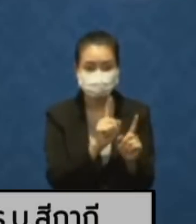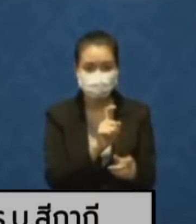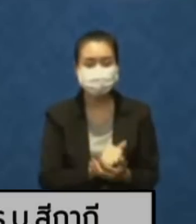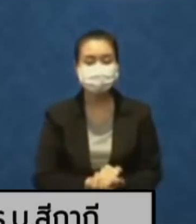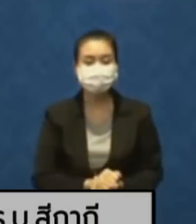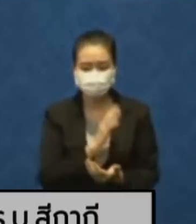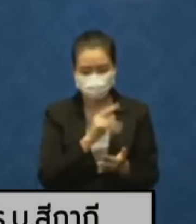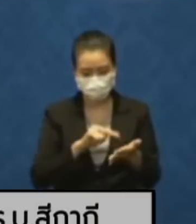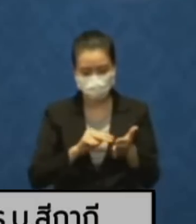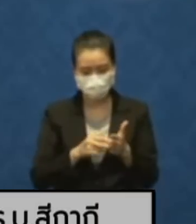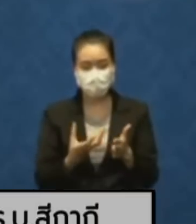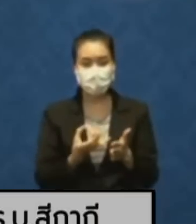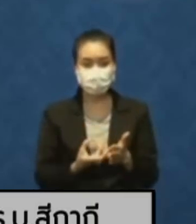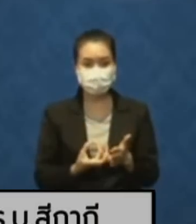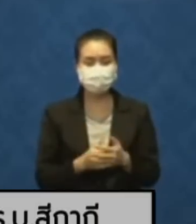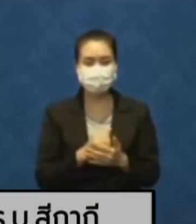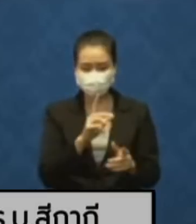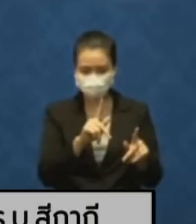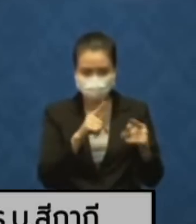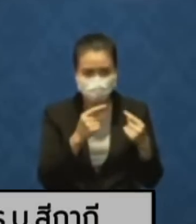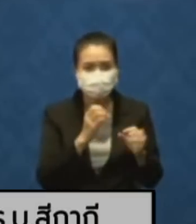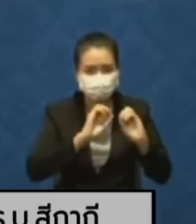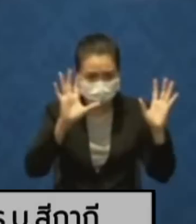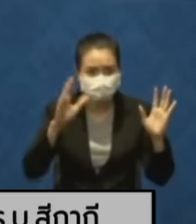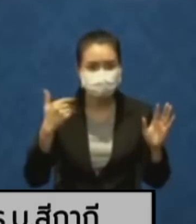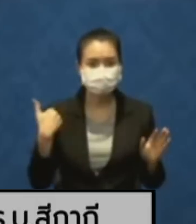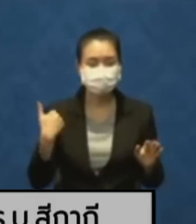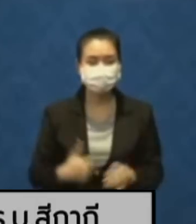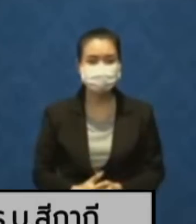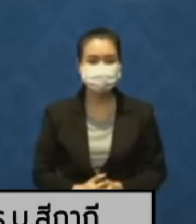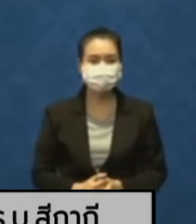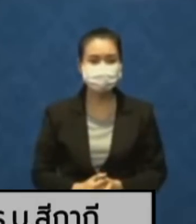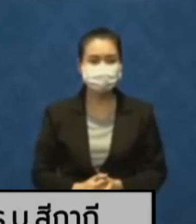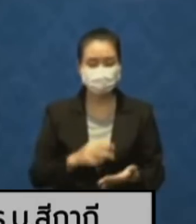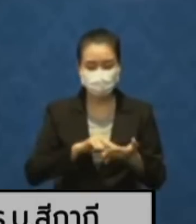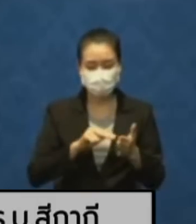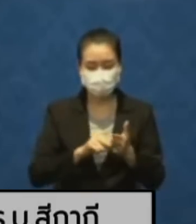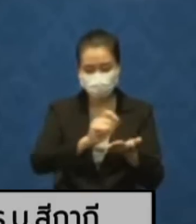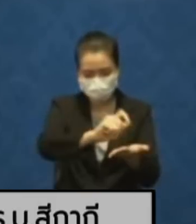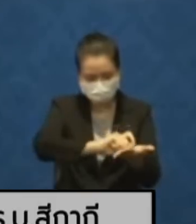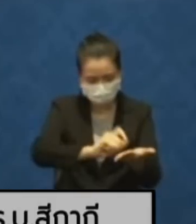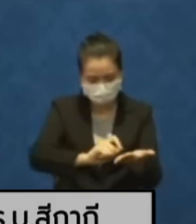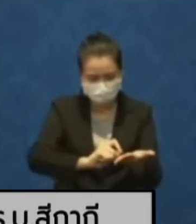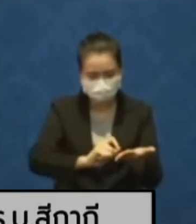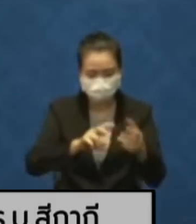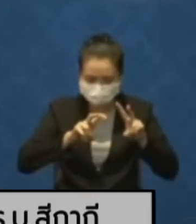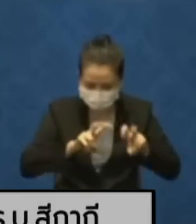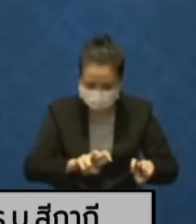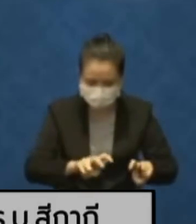วาทนหมายถึงอะไรตอบชดใทประชุมครับว่ทนหมายถงก่างพบ.การสอสกระดียะย